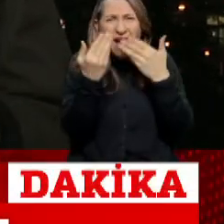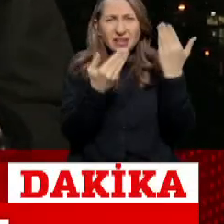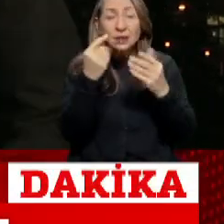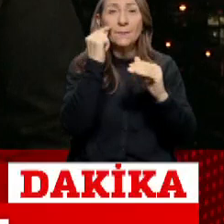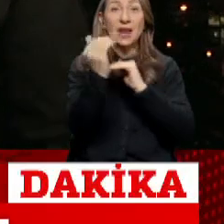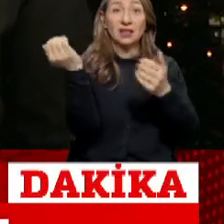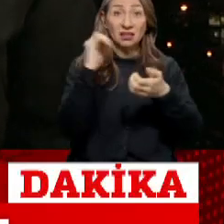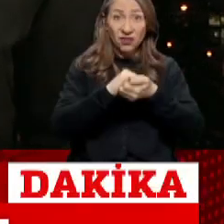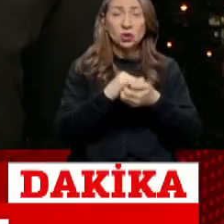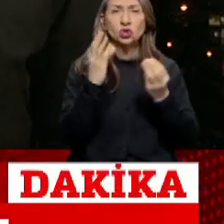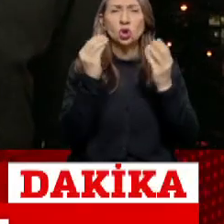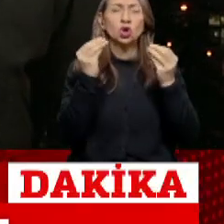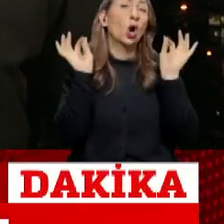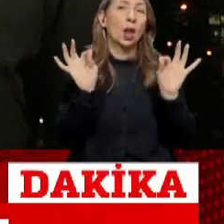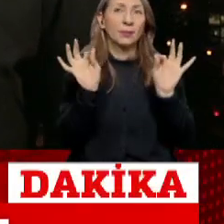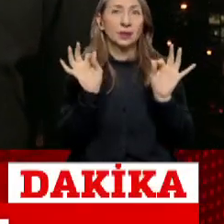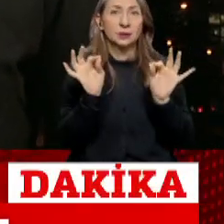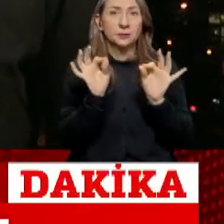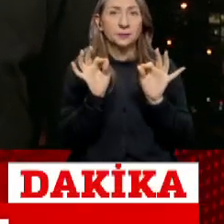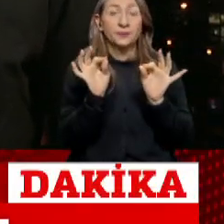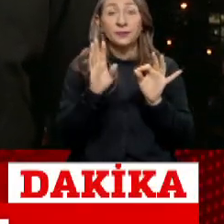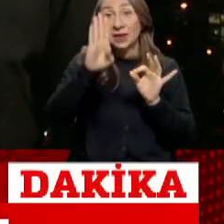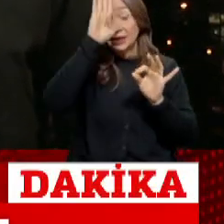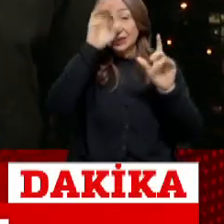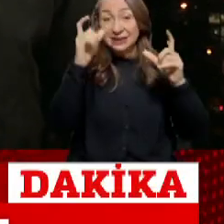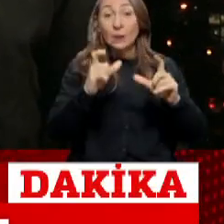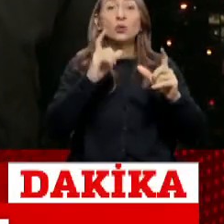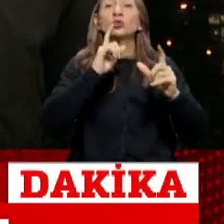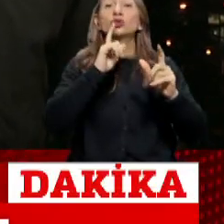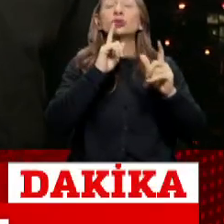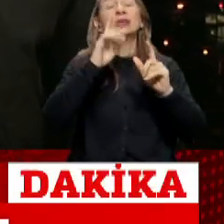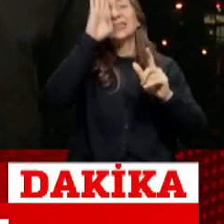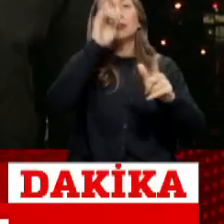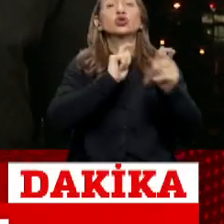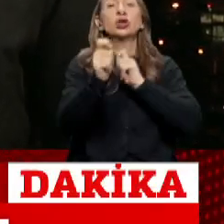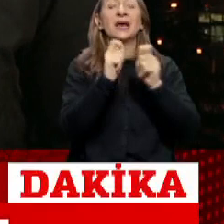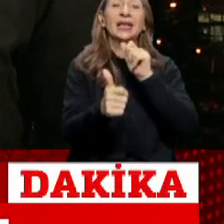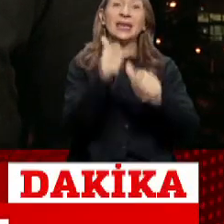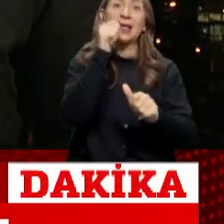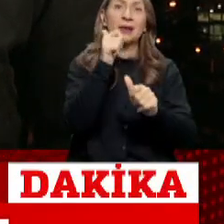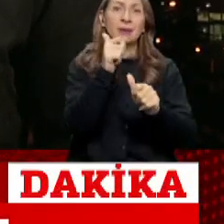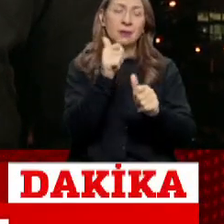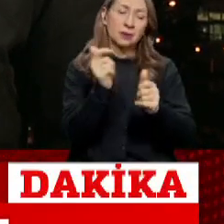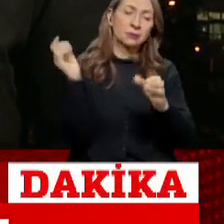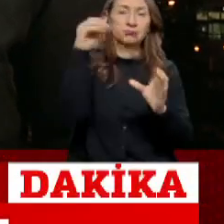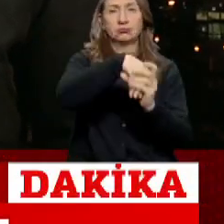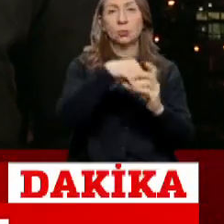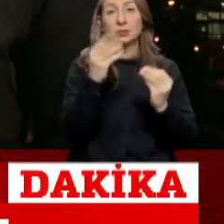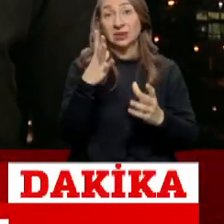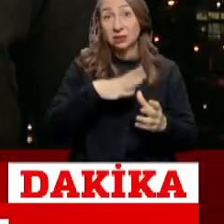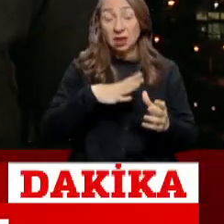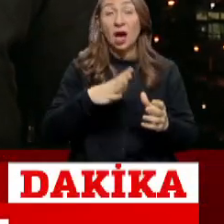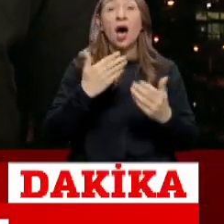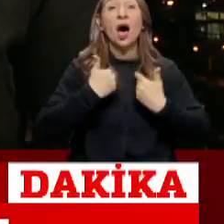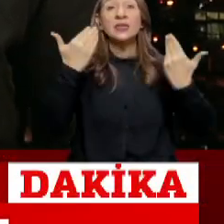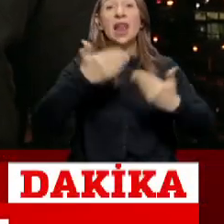Millet İttifakı çok çok önemli. İstanbul Sözleşmesi'ne geri dönülmesi yine alkış alanlardan bir tanesiydi.